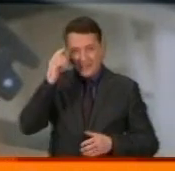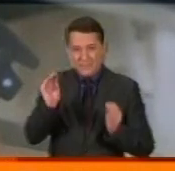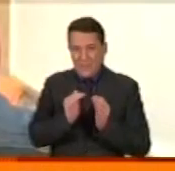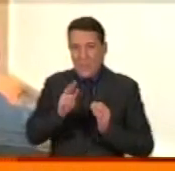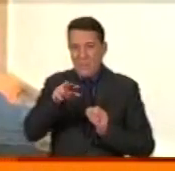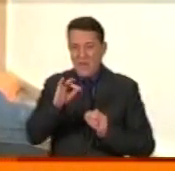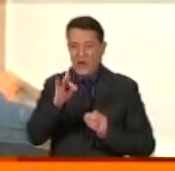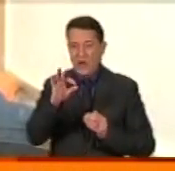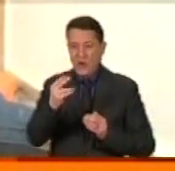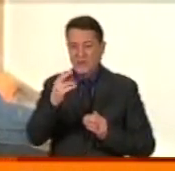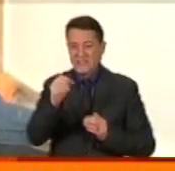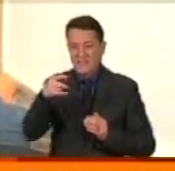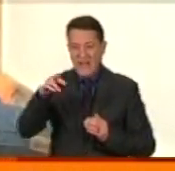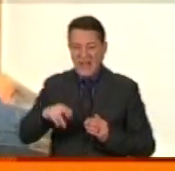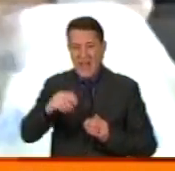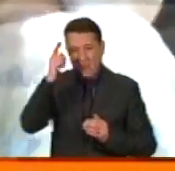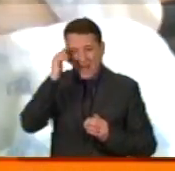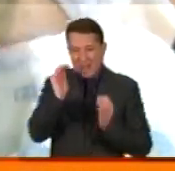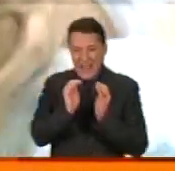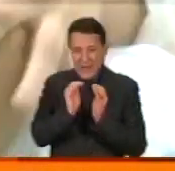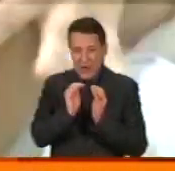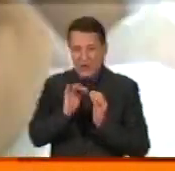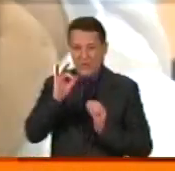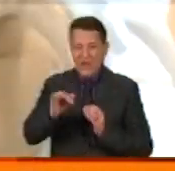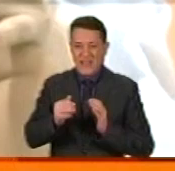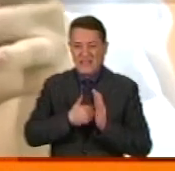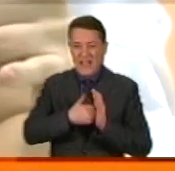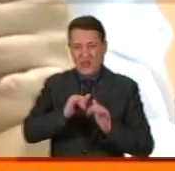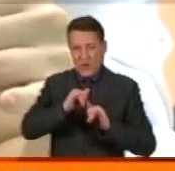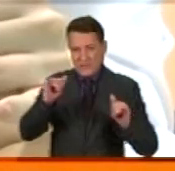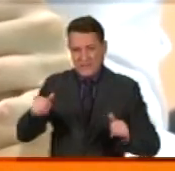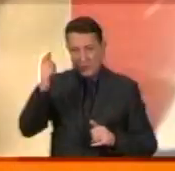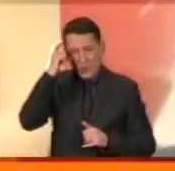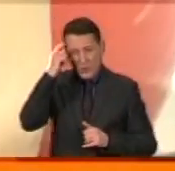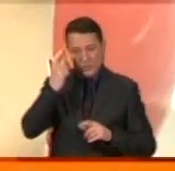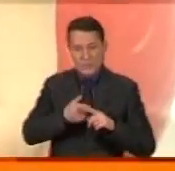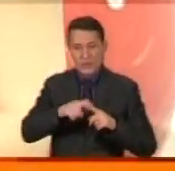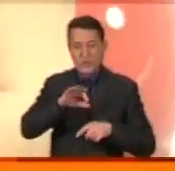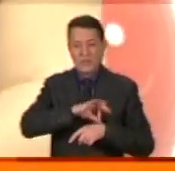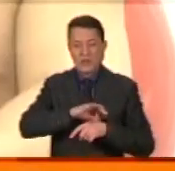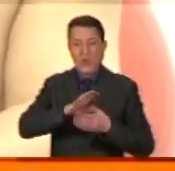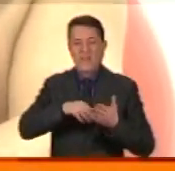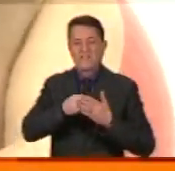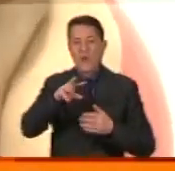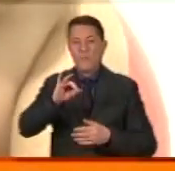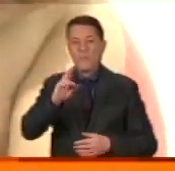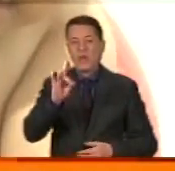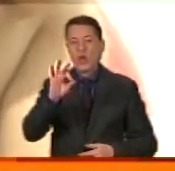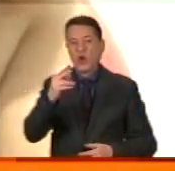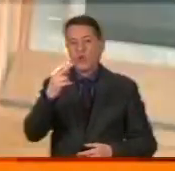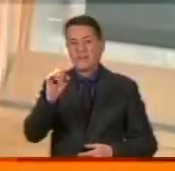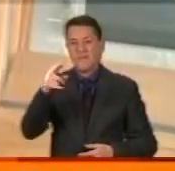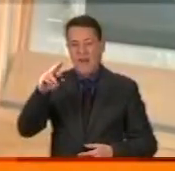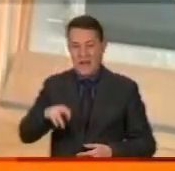вадою. Немовля з'являється на світ з маленькою головою і недорозвинутим мозком. Цю патологію називають мікроцефалією плоду.